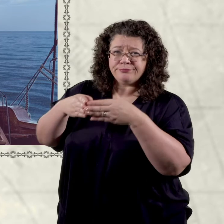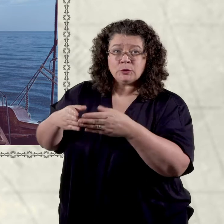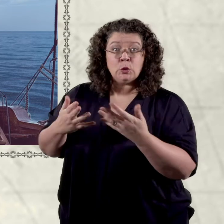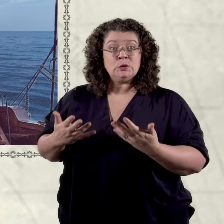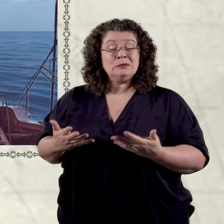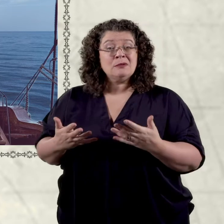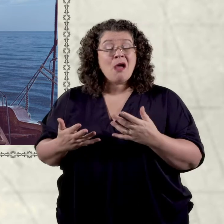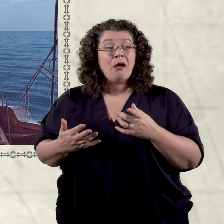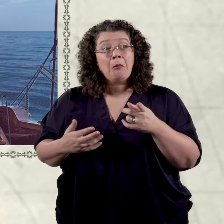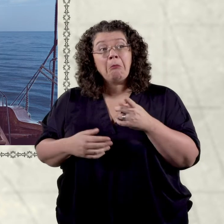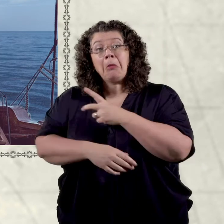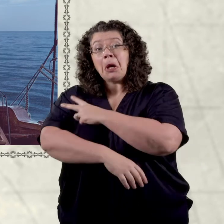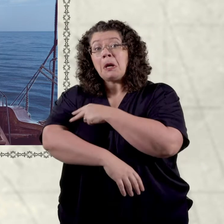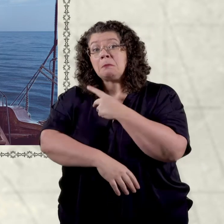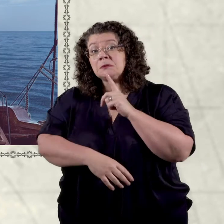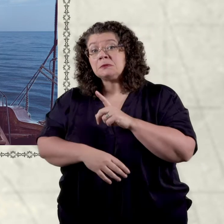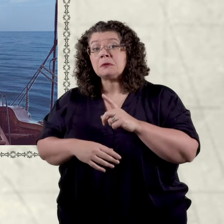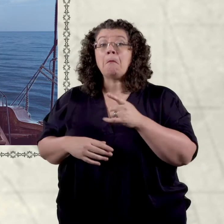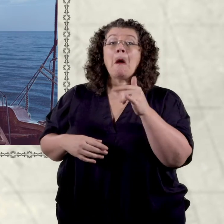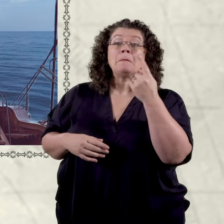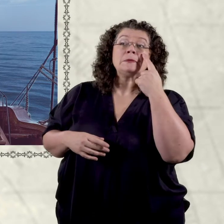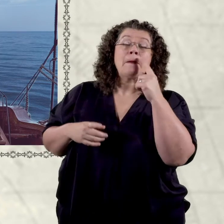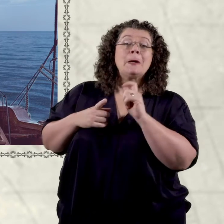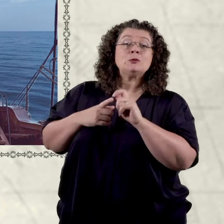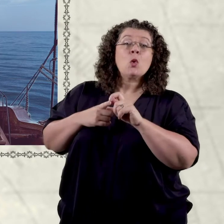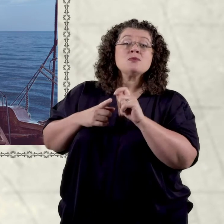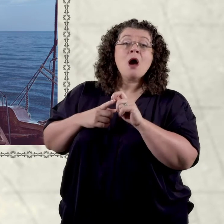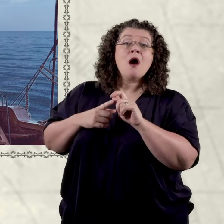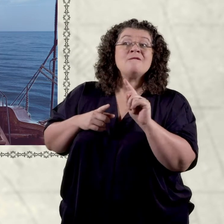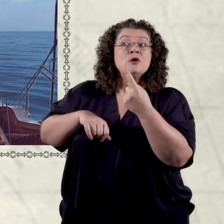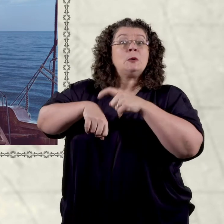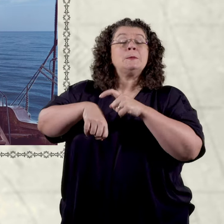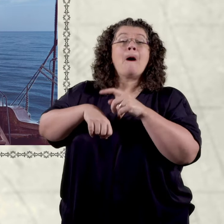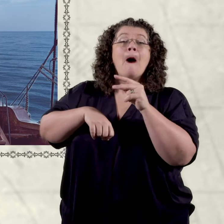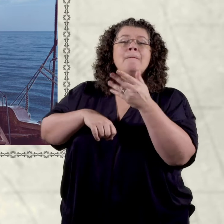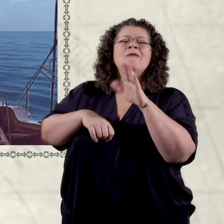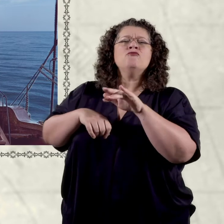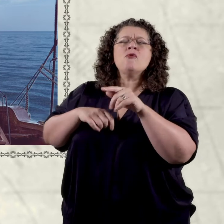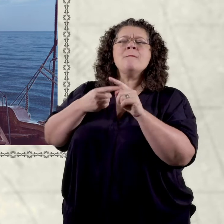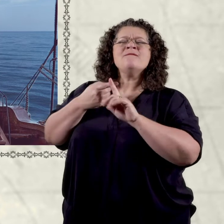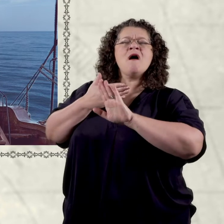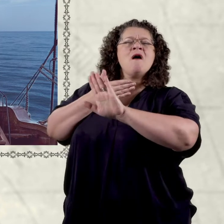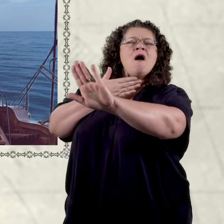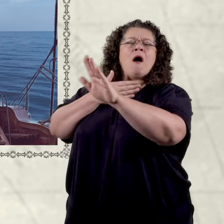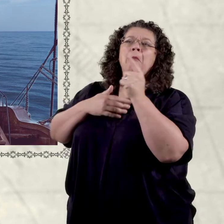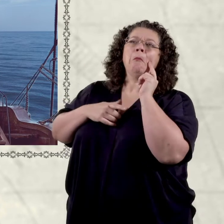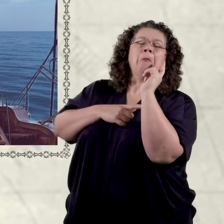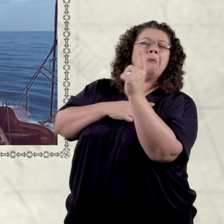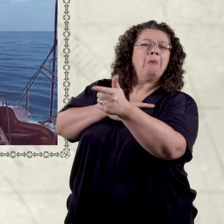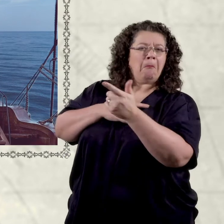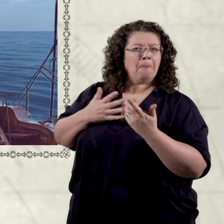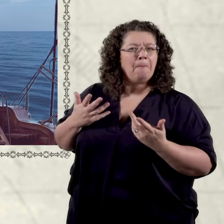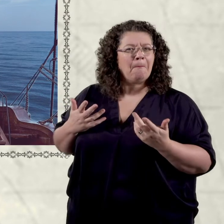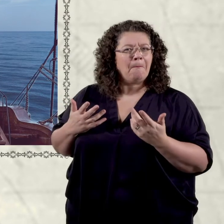A heddiw oedd y diwrnod oedd y capten wedi deud, ella fysa ni'n gweld tir Patagonia am y tro cynta.